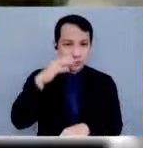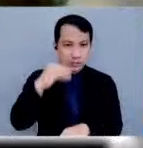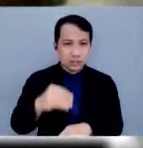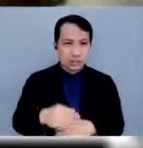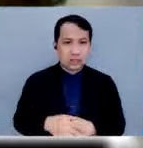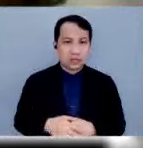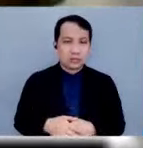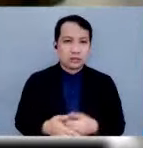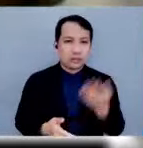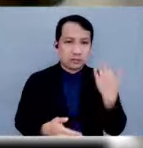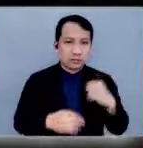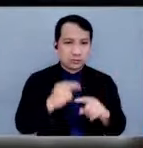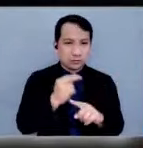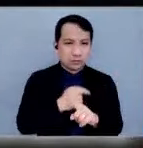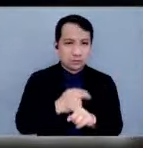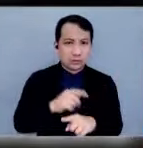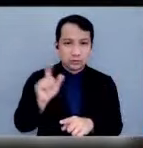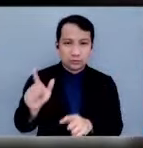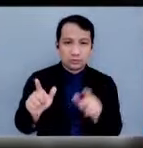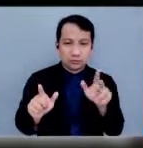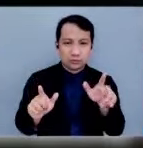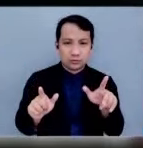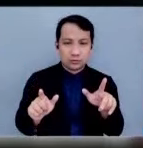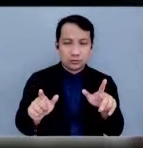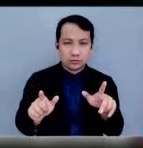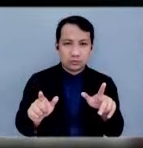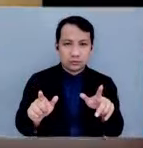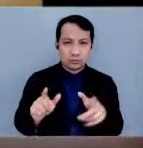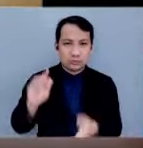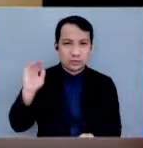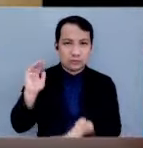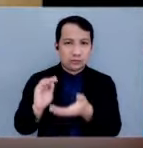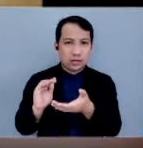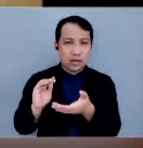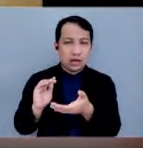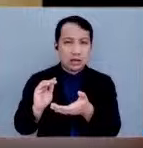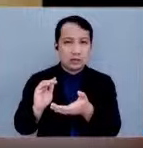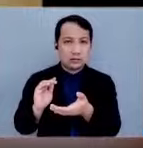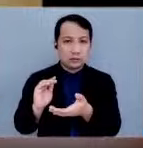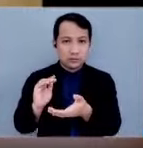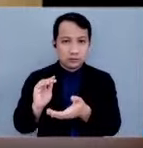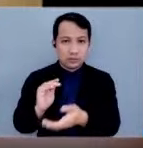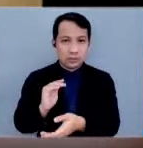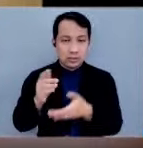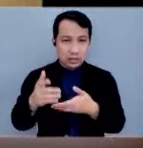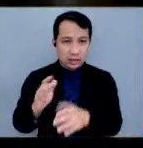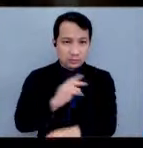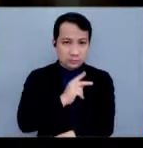November 2023, lalo pang binawasan ng Korte Suprema ang kapangyarihan ng Kongreso na